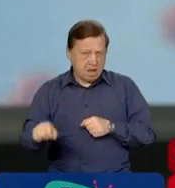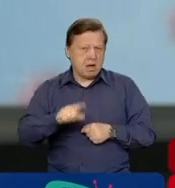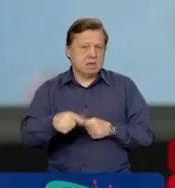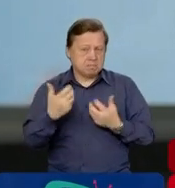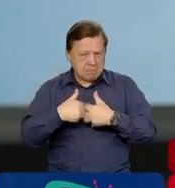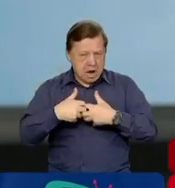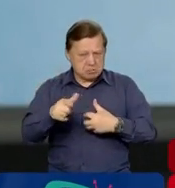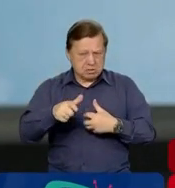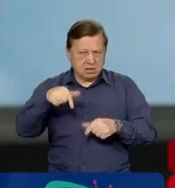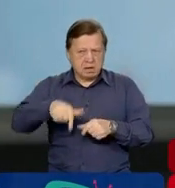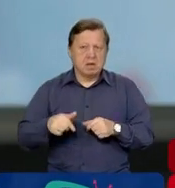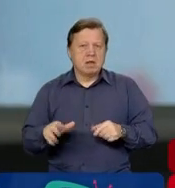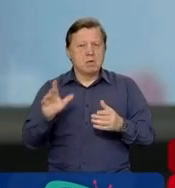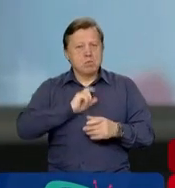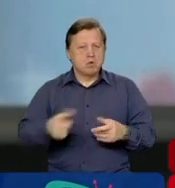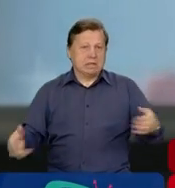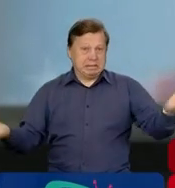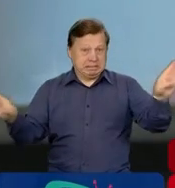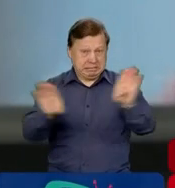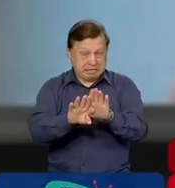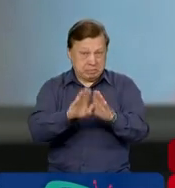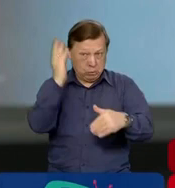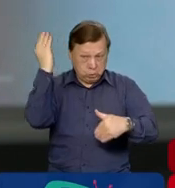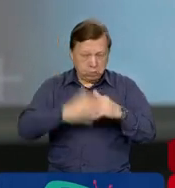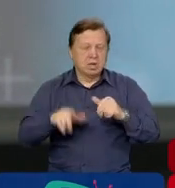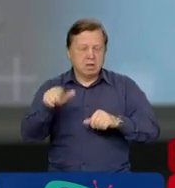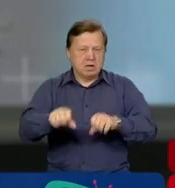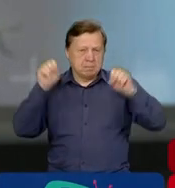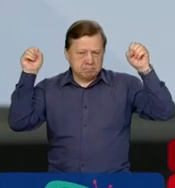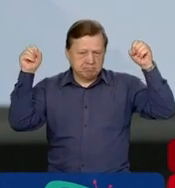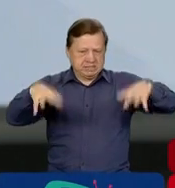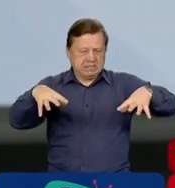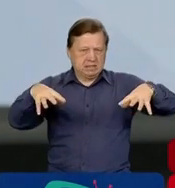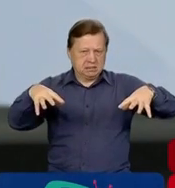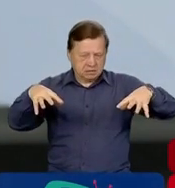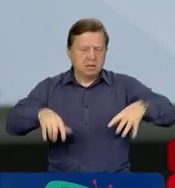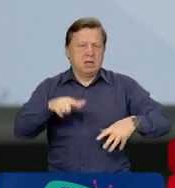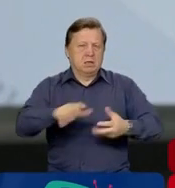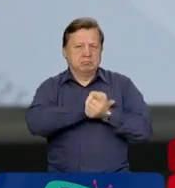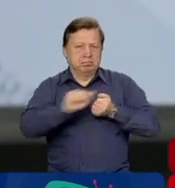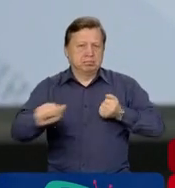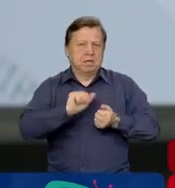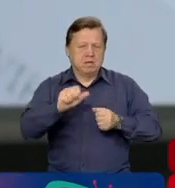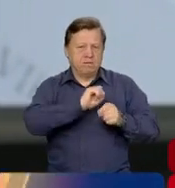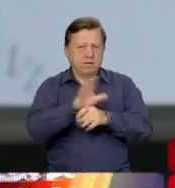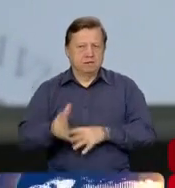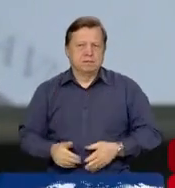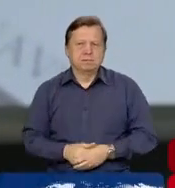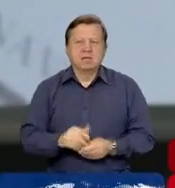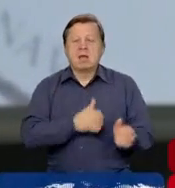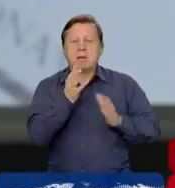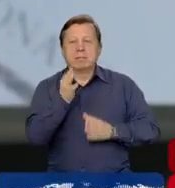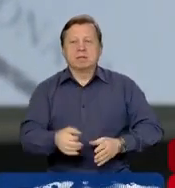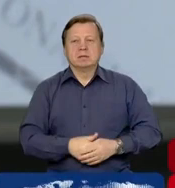też wykorzystać po zamknięciu biura do jego dezynfekcji. W nomenklaturze ratowników wodnych dopłynęliśmy do kolejnego pytania. Bardzo